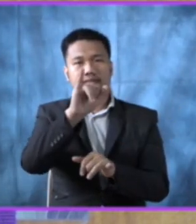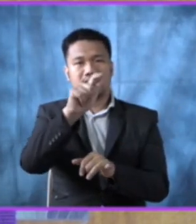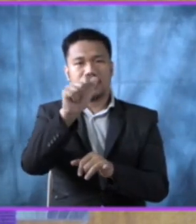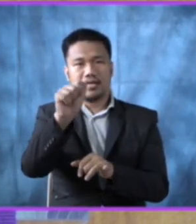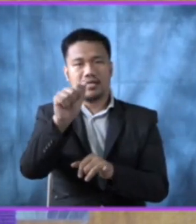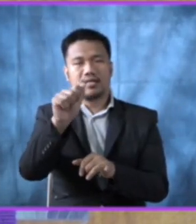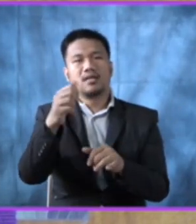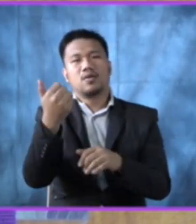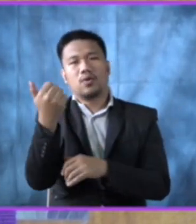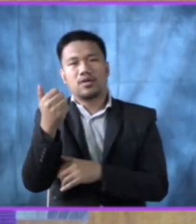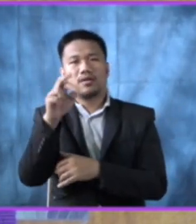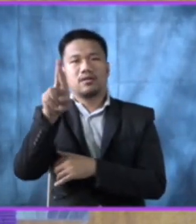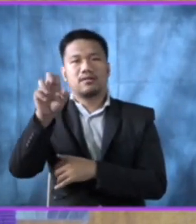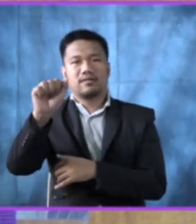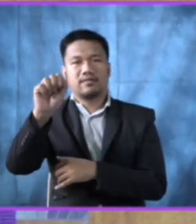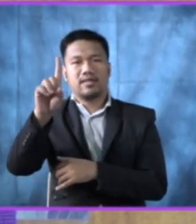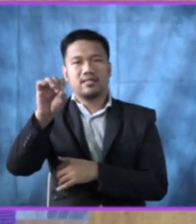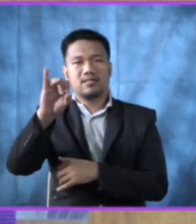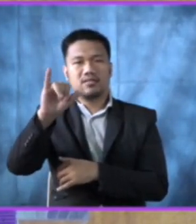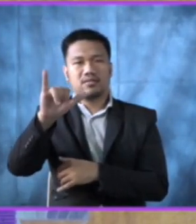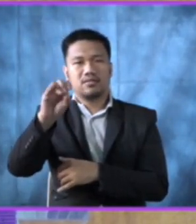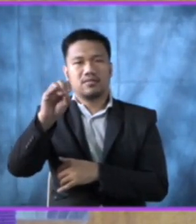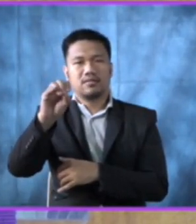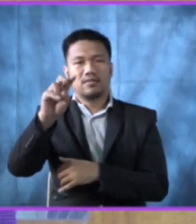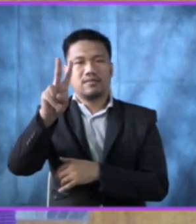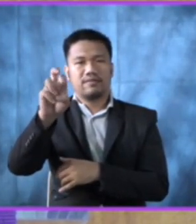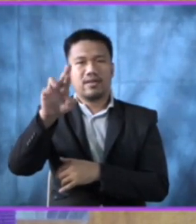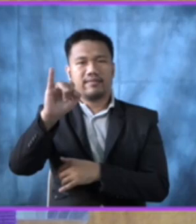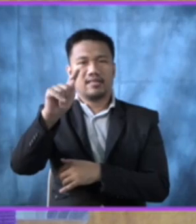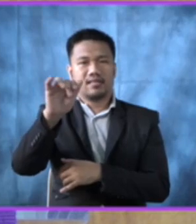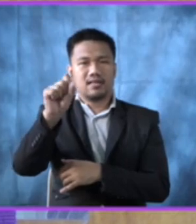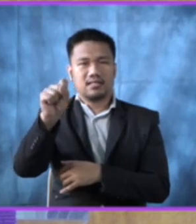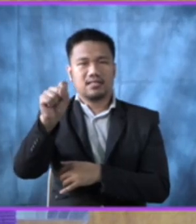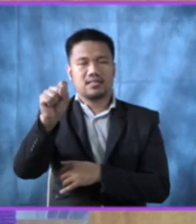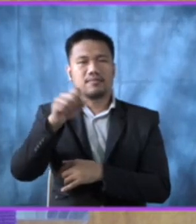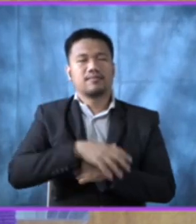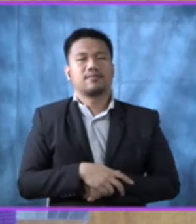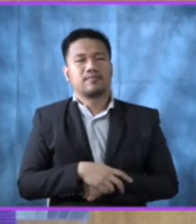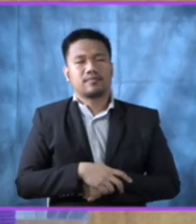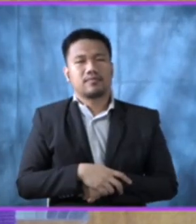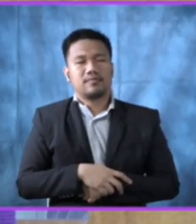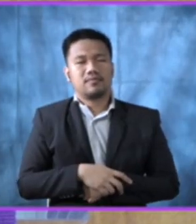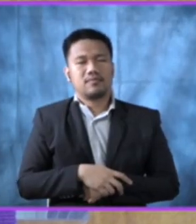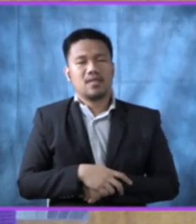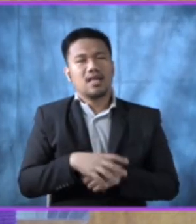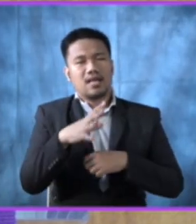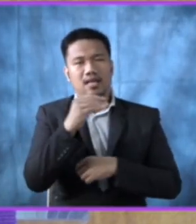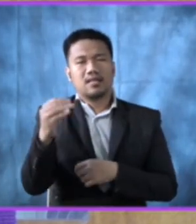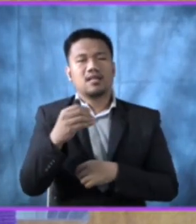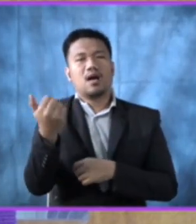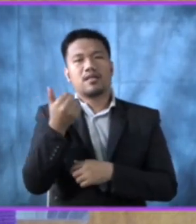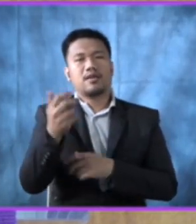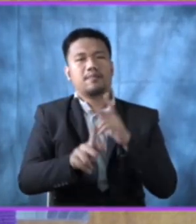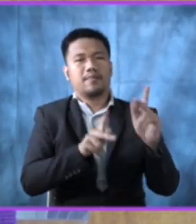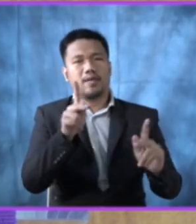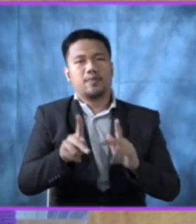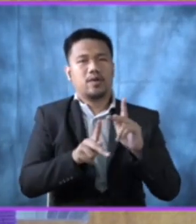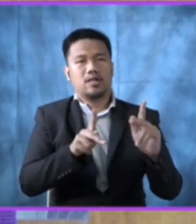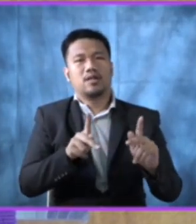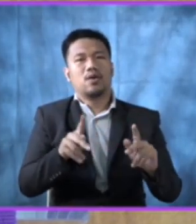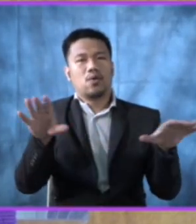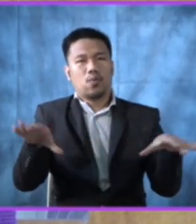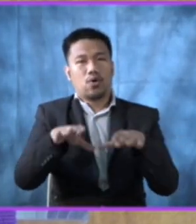Radio Veritas, ganun din ang mga nasa mga iba't ibang gawain sa